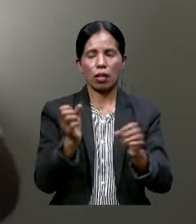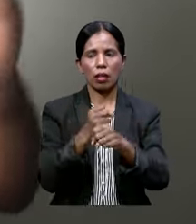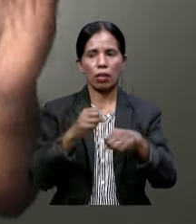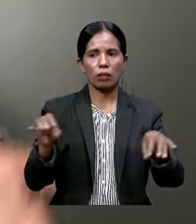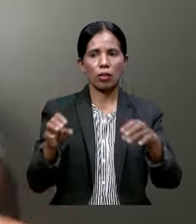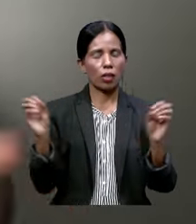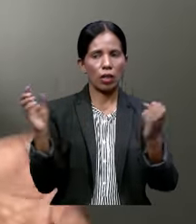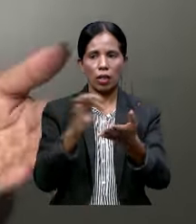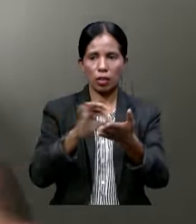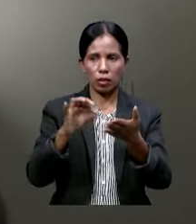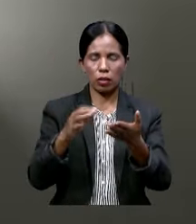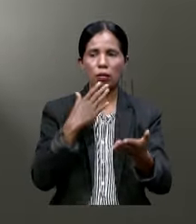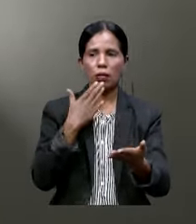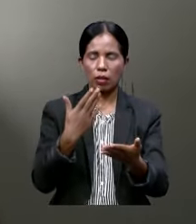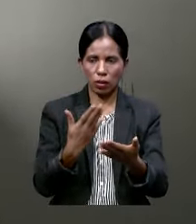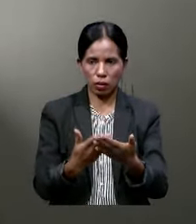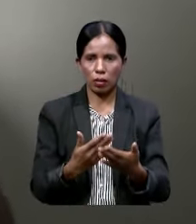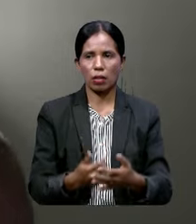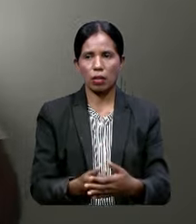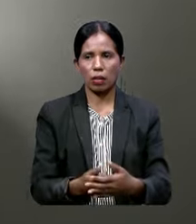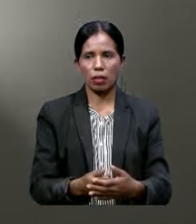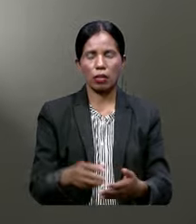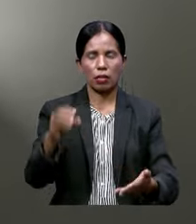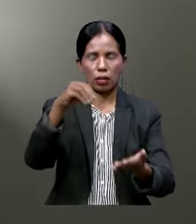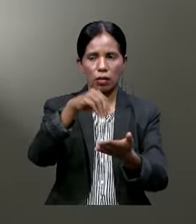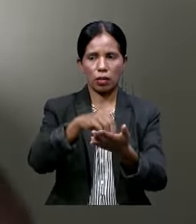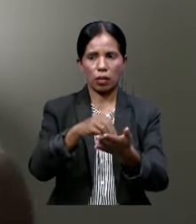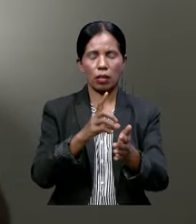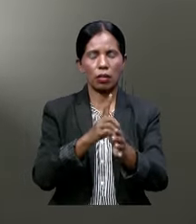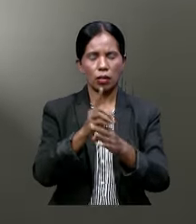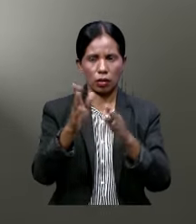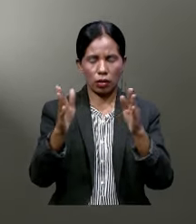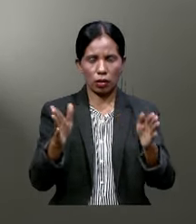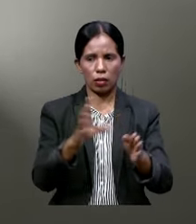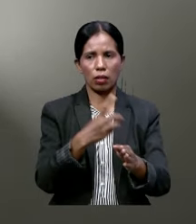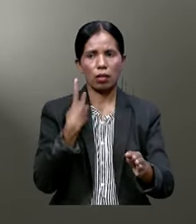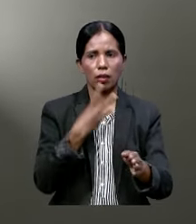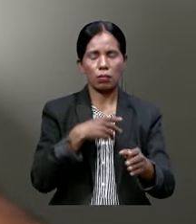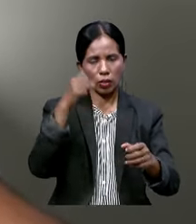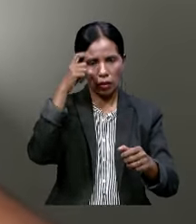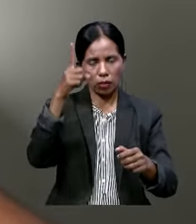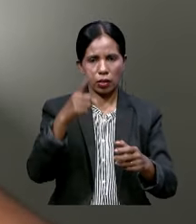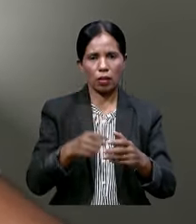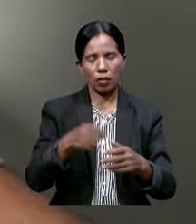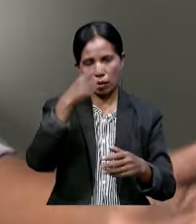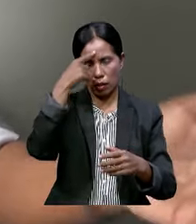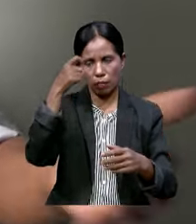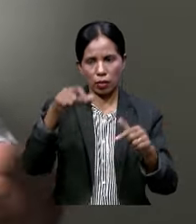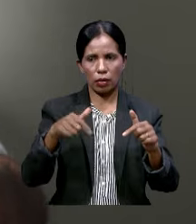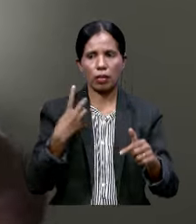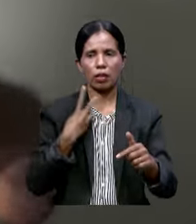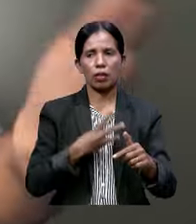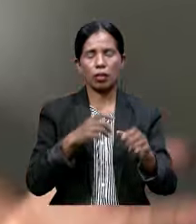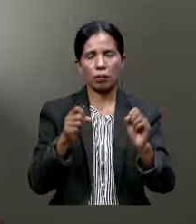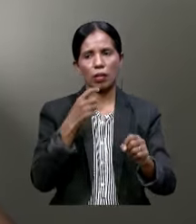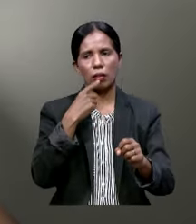asine dokumen ini sensitif dia kli maka bakabeba diplomane despais netu amimus hakfora tamane ite bele dia